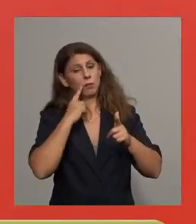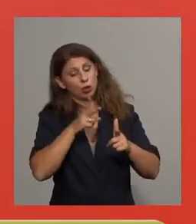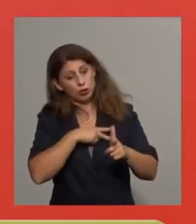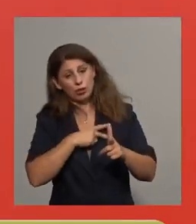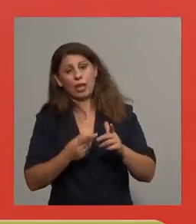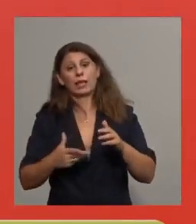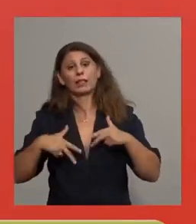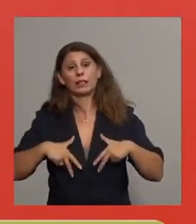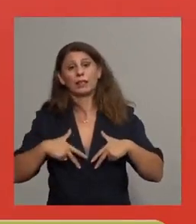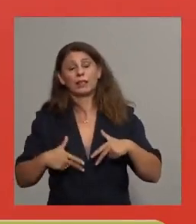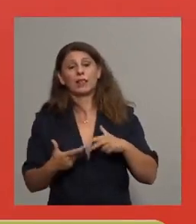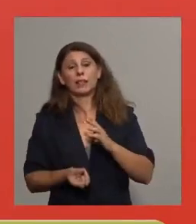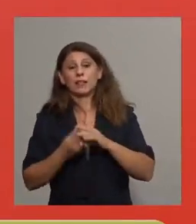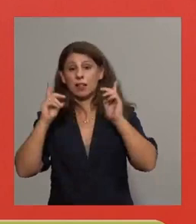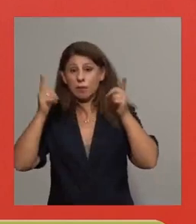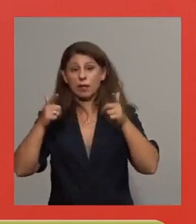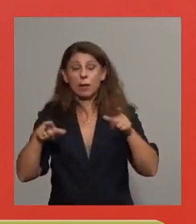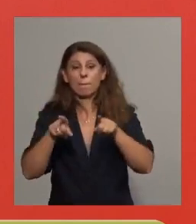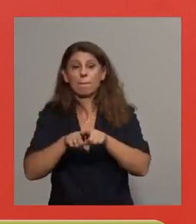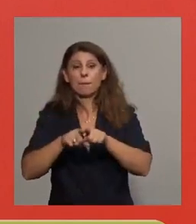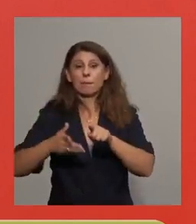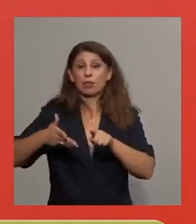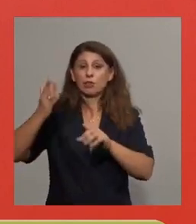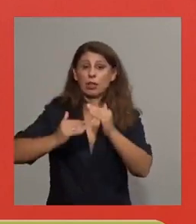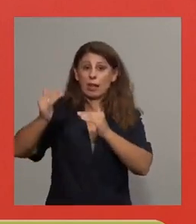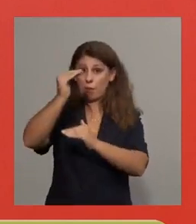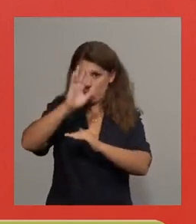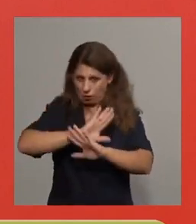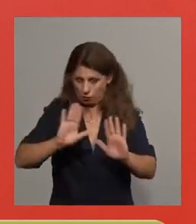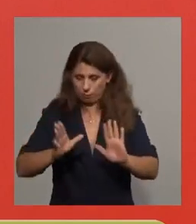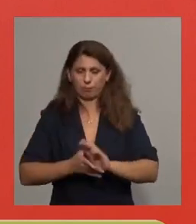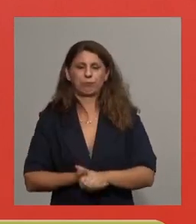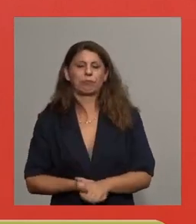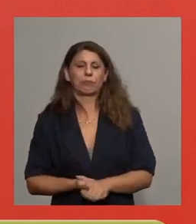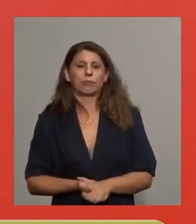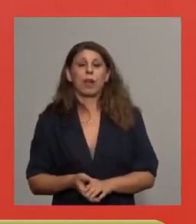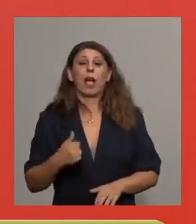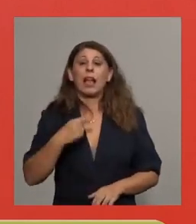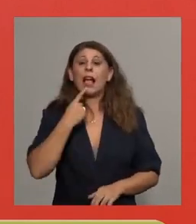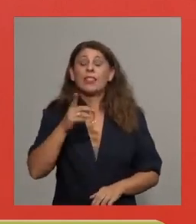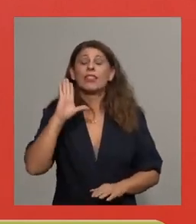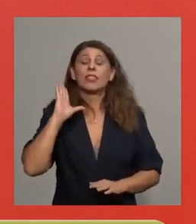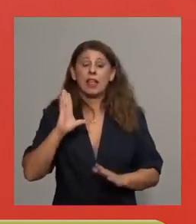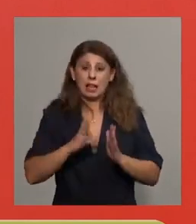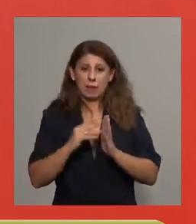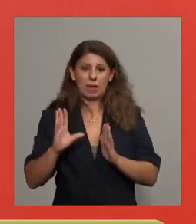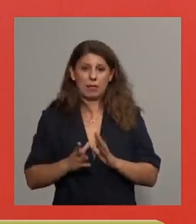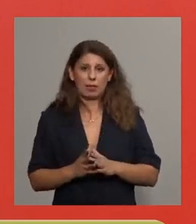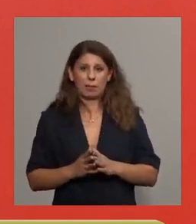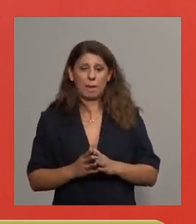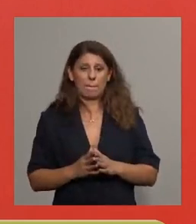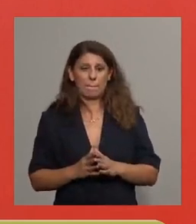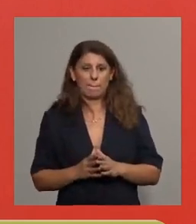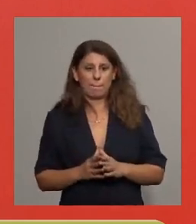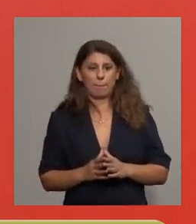την κυβέρνηση της Νέας Δημοκρατίας με το Μητσοτάκη επικεφαλής. Αλλά δεν λένε, για παράδειγμα,